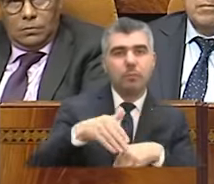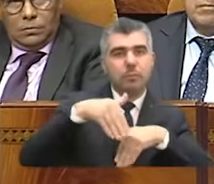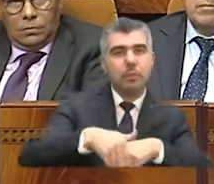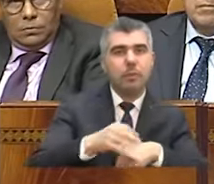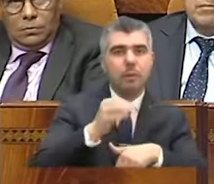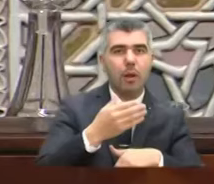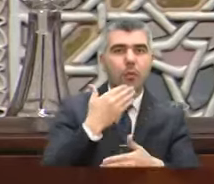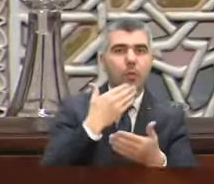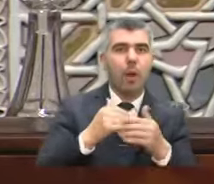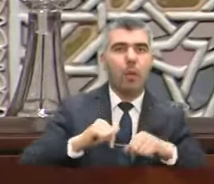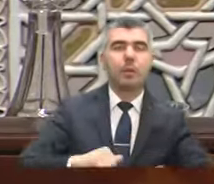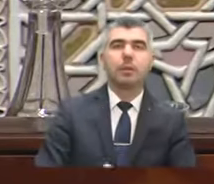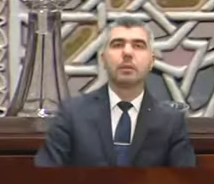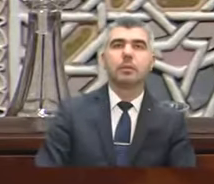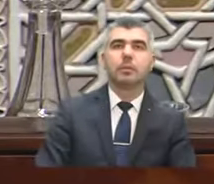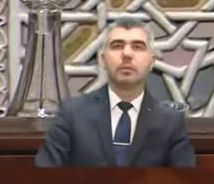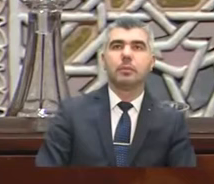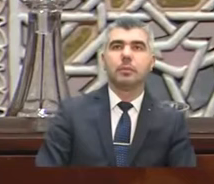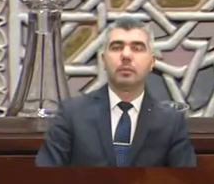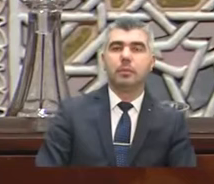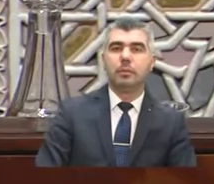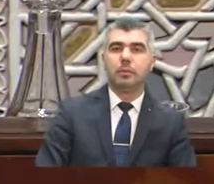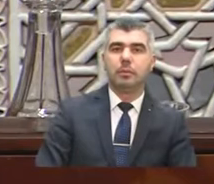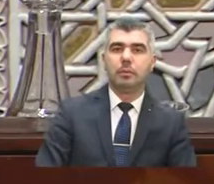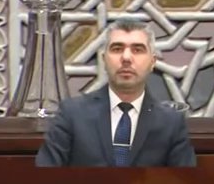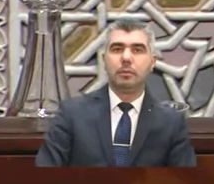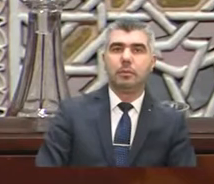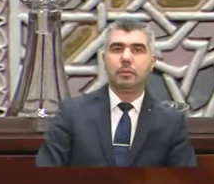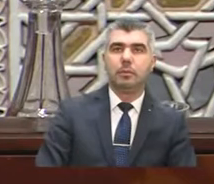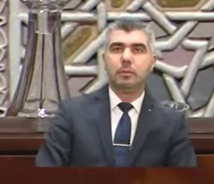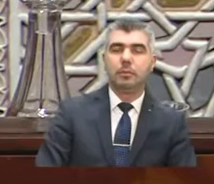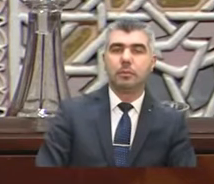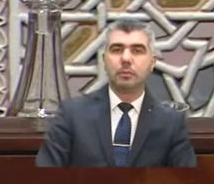شكرا السيد الوزير. تفضلوا السيد الوزير، عندكم شي دخل. تفضلوا.